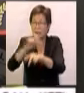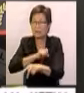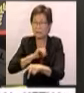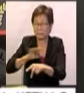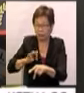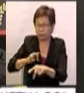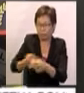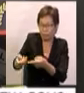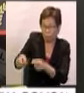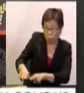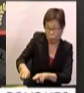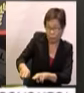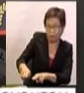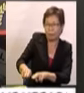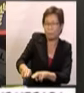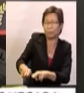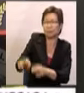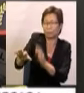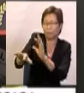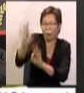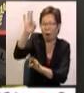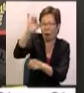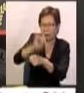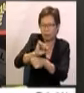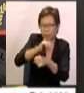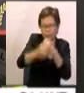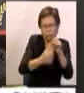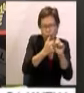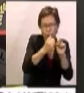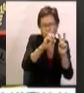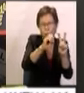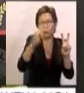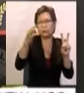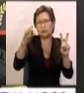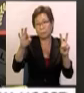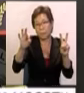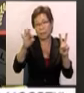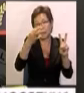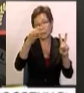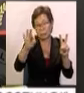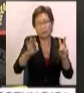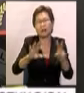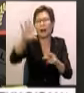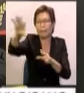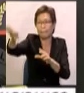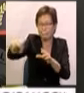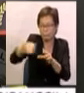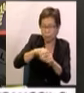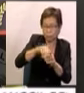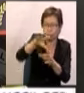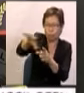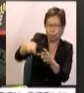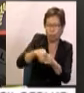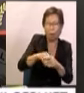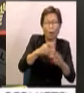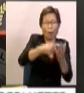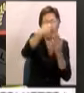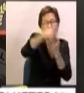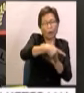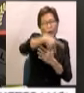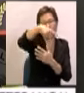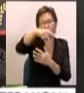yang berstatus kontrak tersebut akan dilantik semula bagi tahun 2009 dan diserapkan ke dalam program podium ataupun